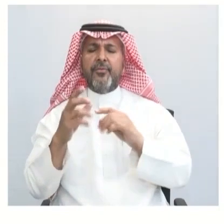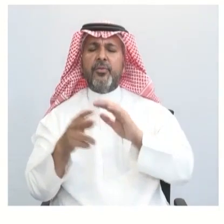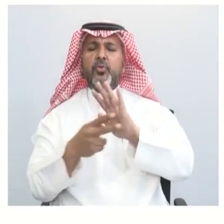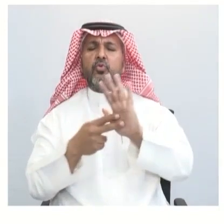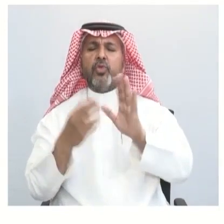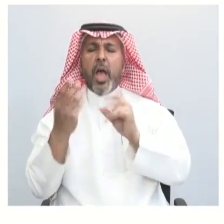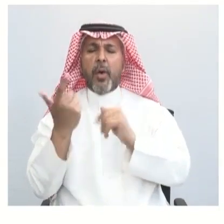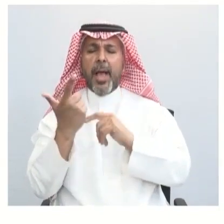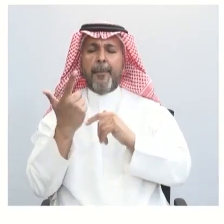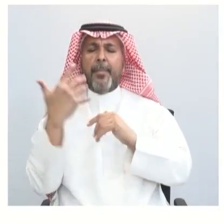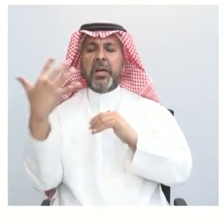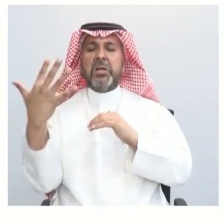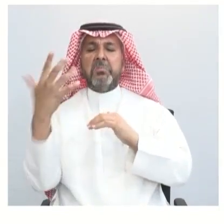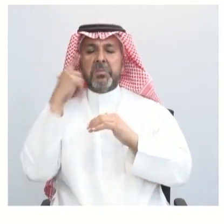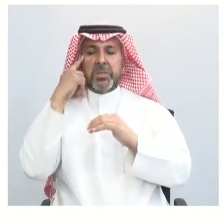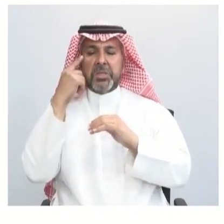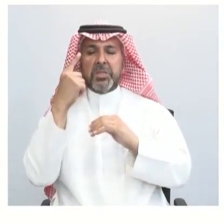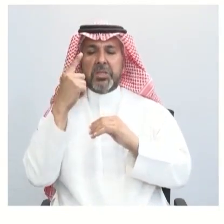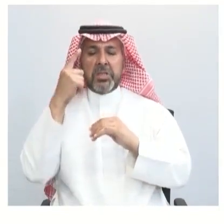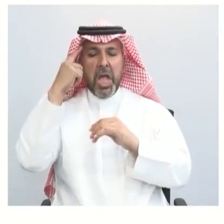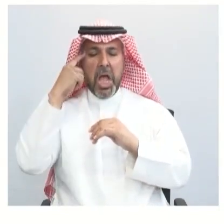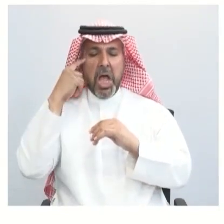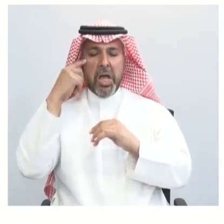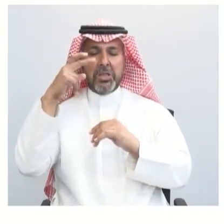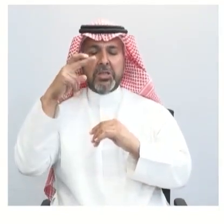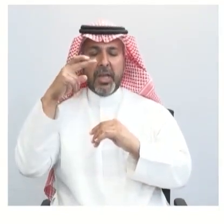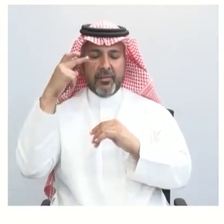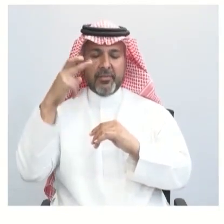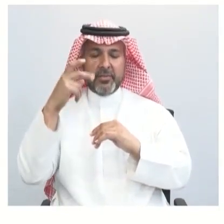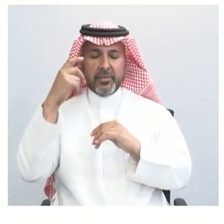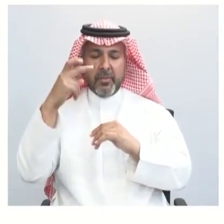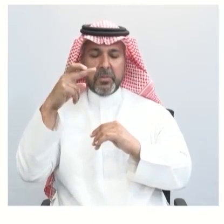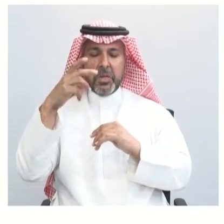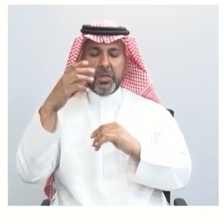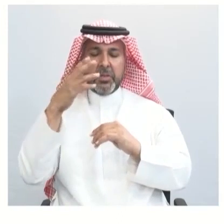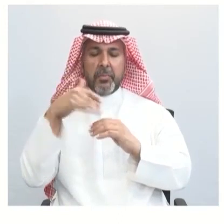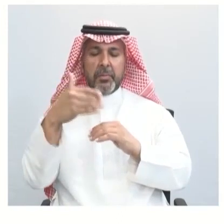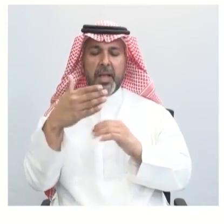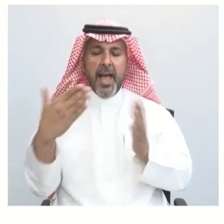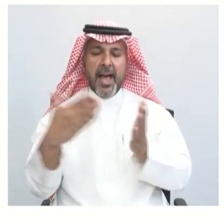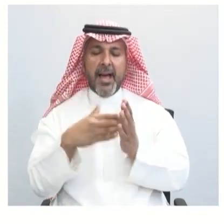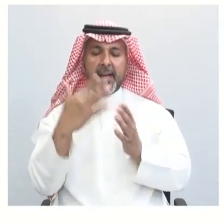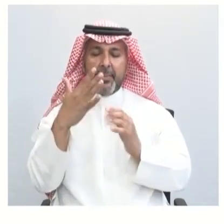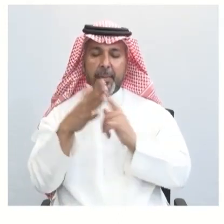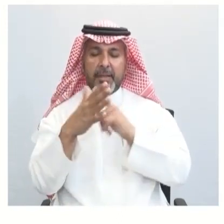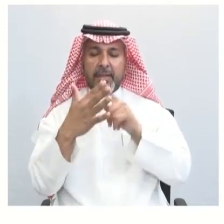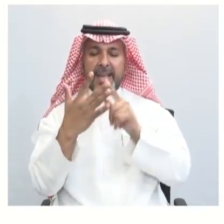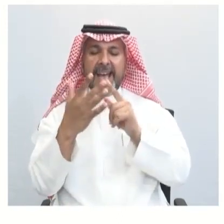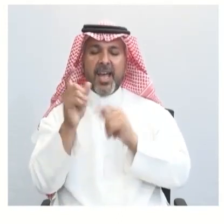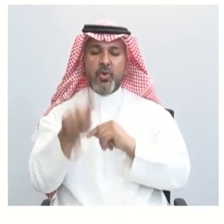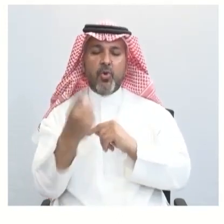خمسه ايام فقط وهكذا اذا ماذا نلاحظ هنا فيه متغير في